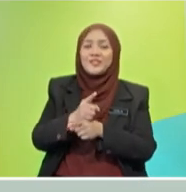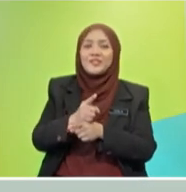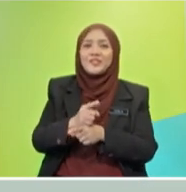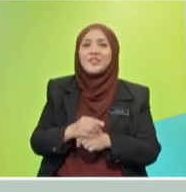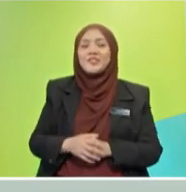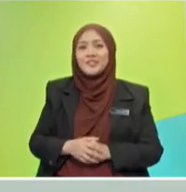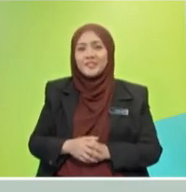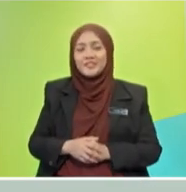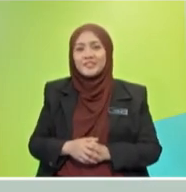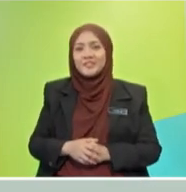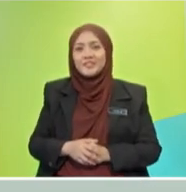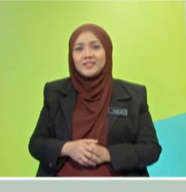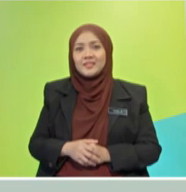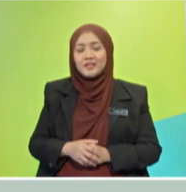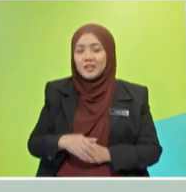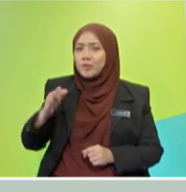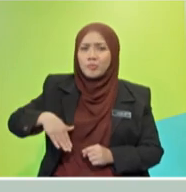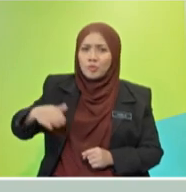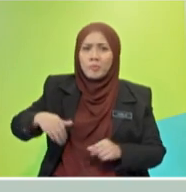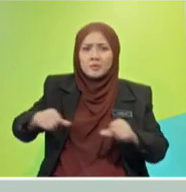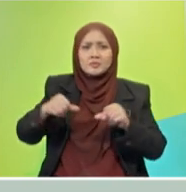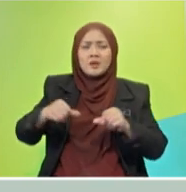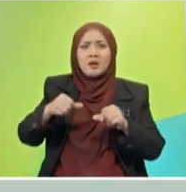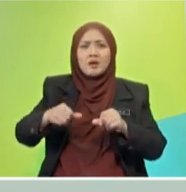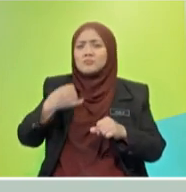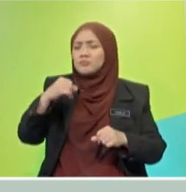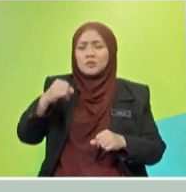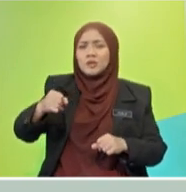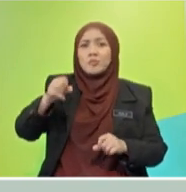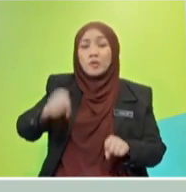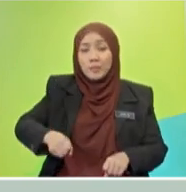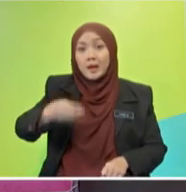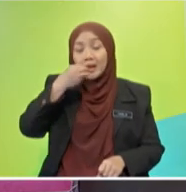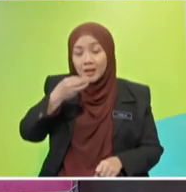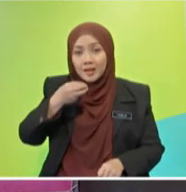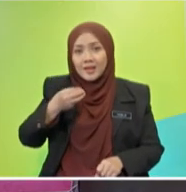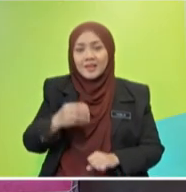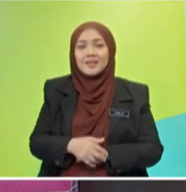pandailah Sebab Dia belum masak lagi kita pakai satu token oke